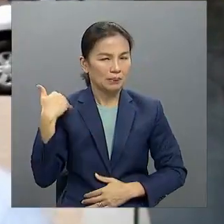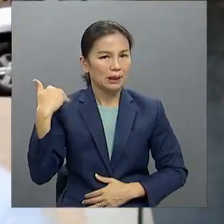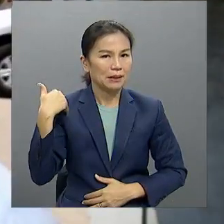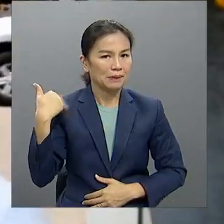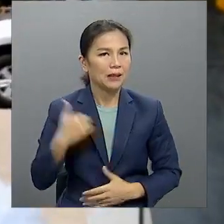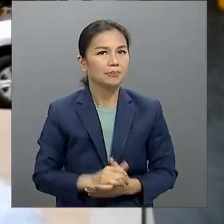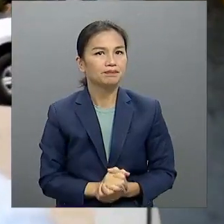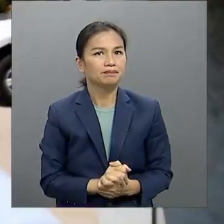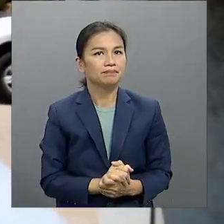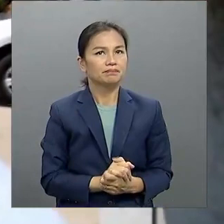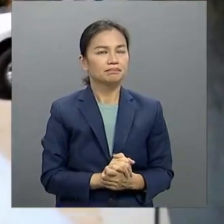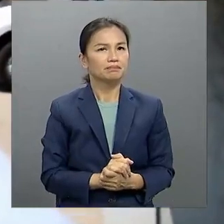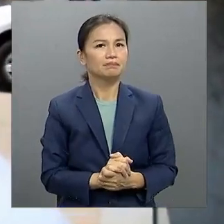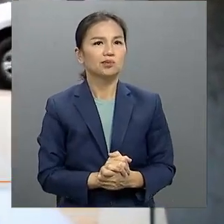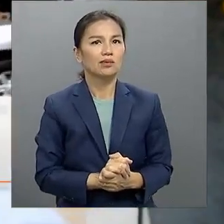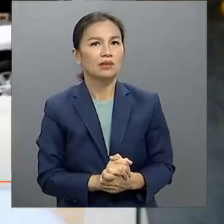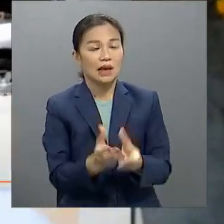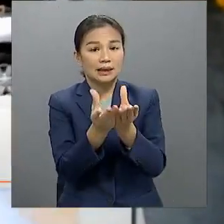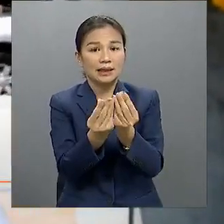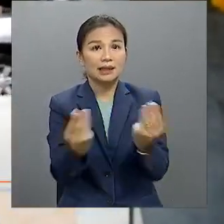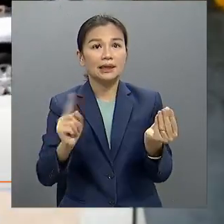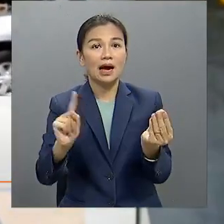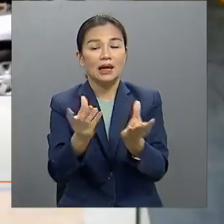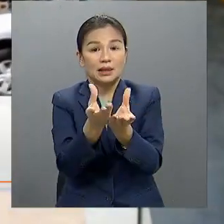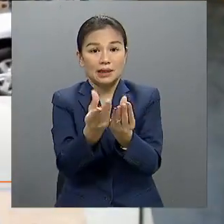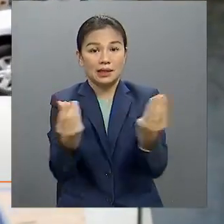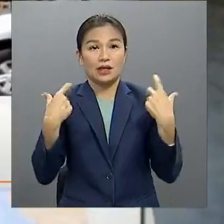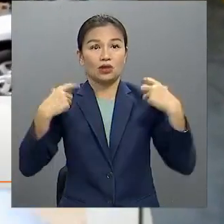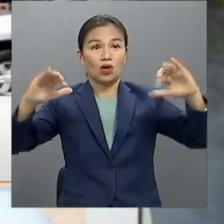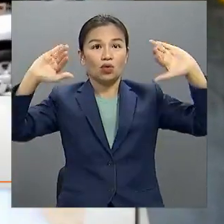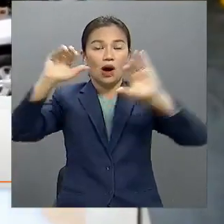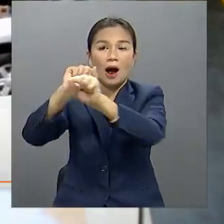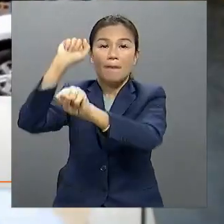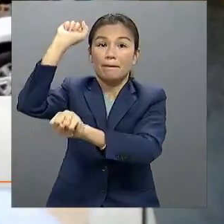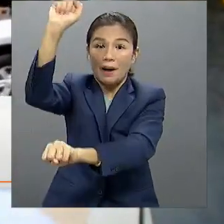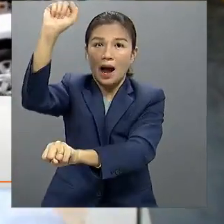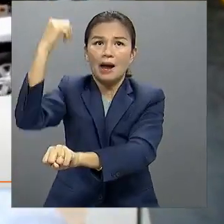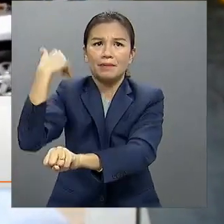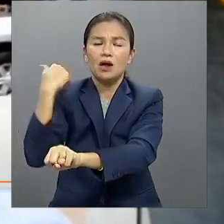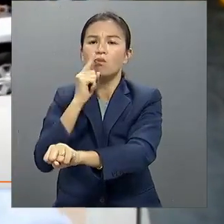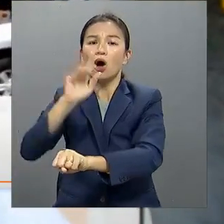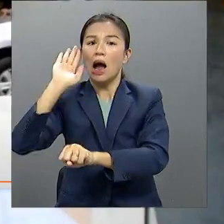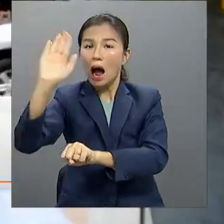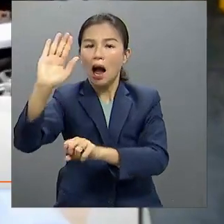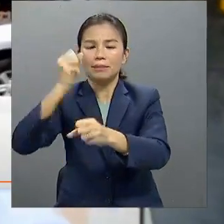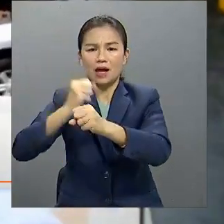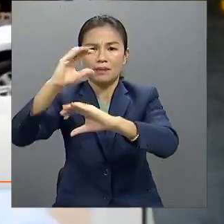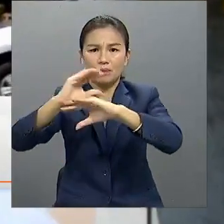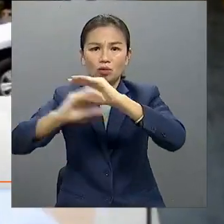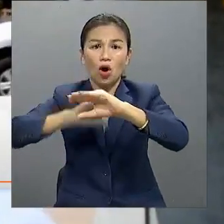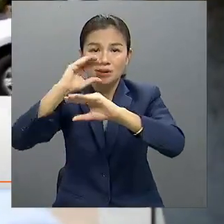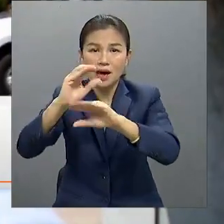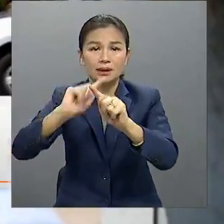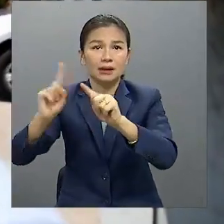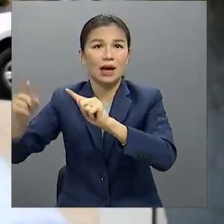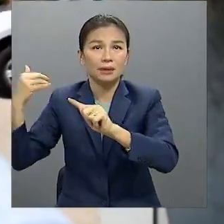ตรงนี้เป็นพื้นที่ของอะไรคะ ของราชพัสดุครับเคยมีป้ายติดว่าห้ามก่อสร้างต่อเติมใดๆทั้งสิ้นแต่มีแต่สมัยนาย